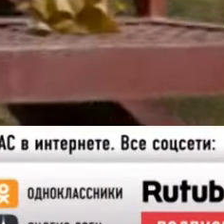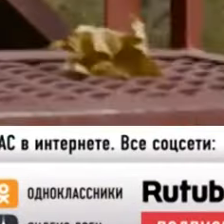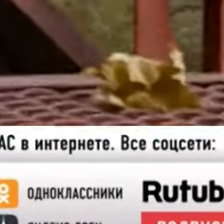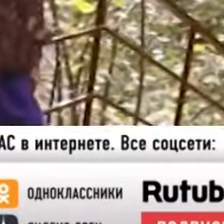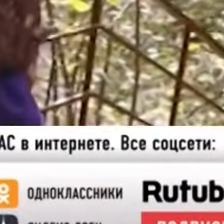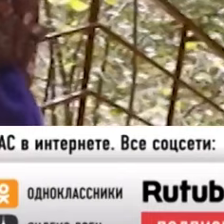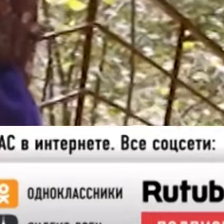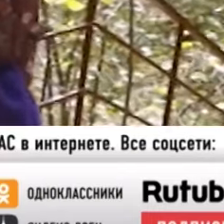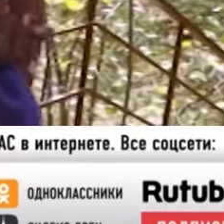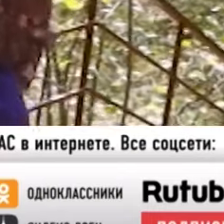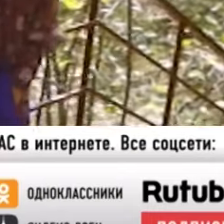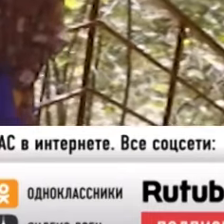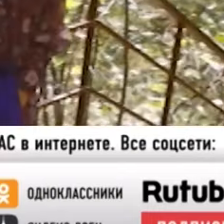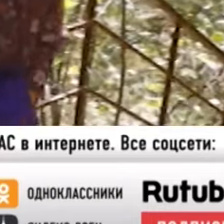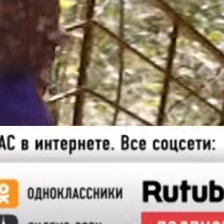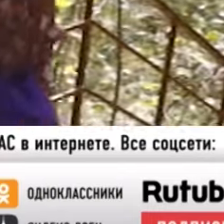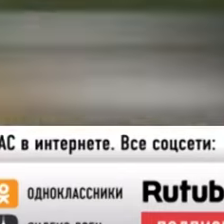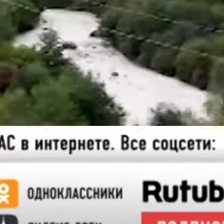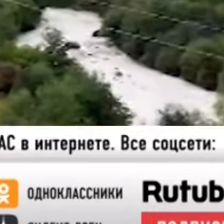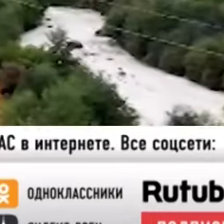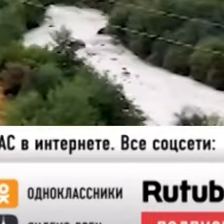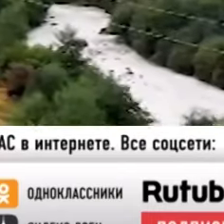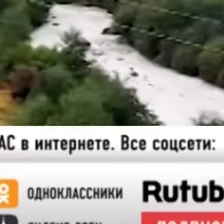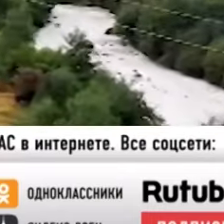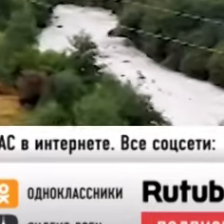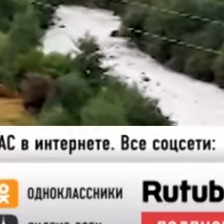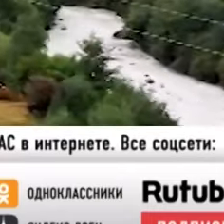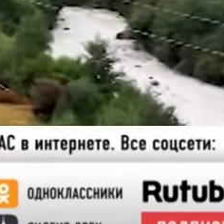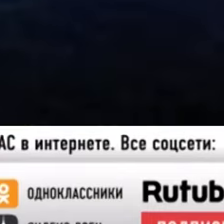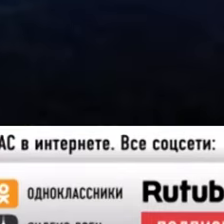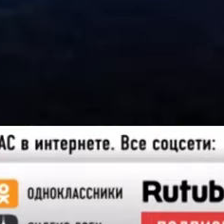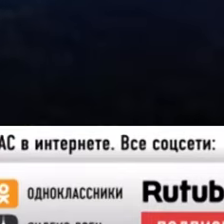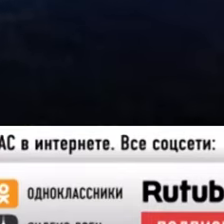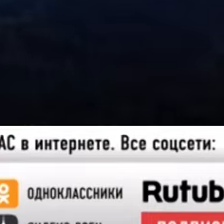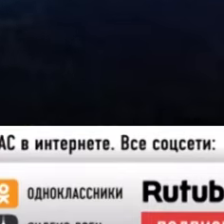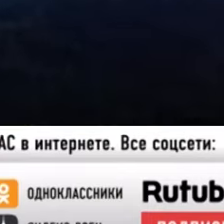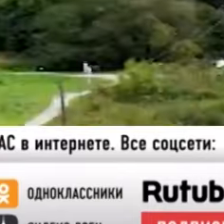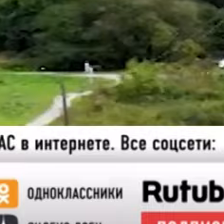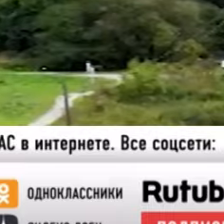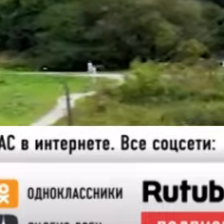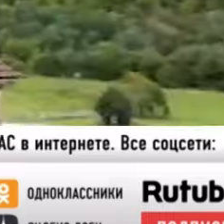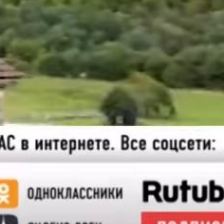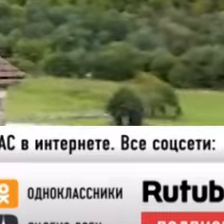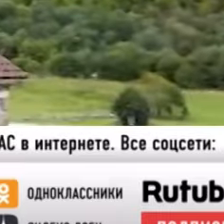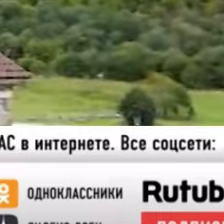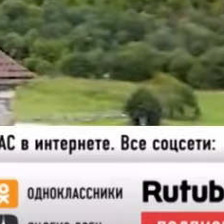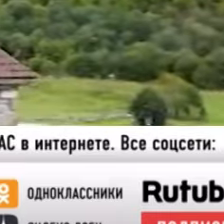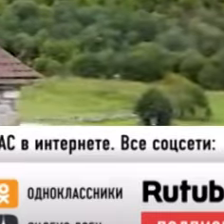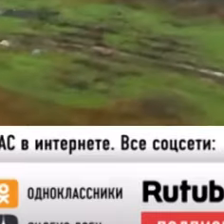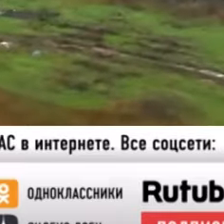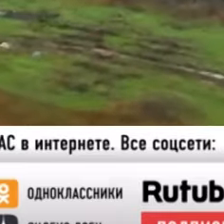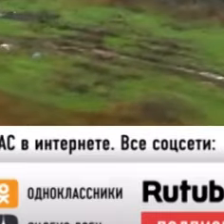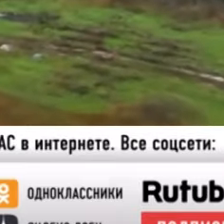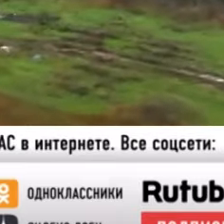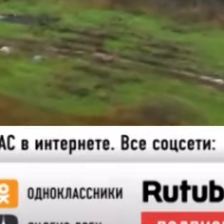конечно, это какое-то невероятное. Ну, вообще невозможно оторваться. Вперед к святыням России. Святыни России с